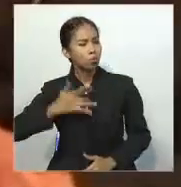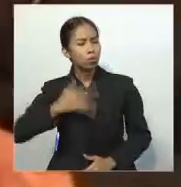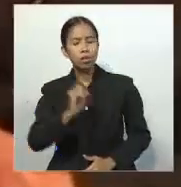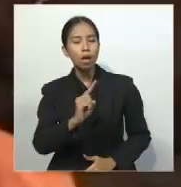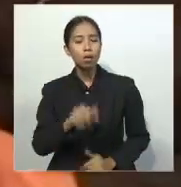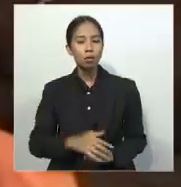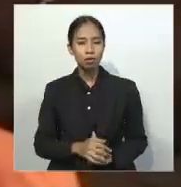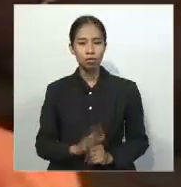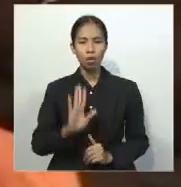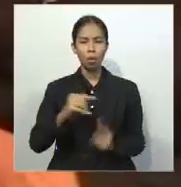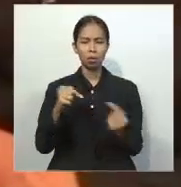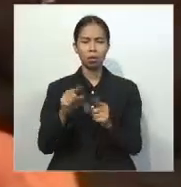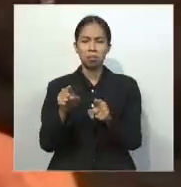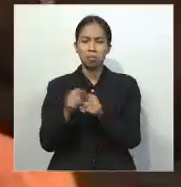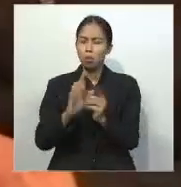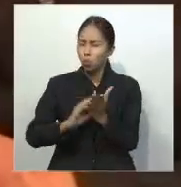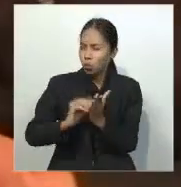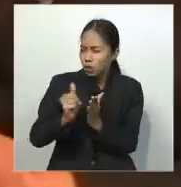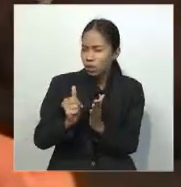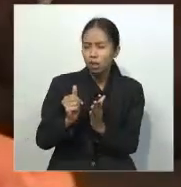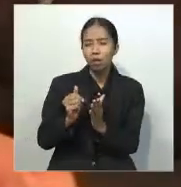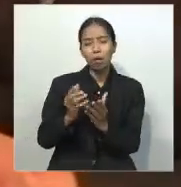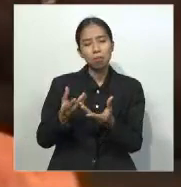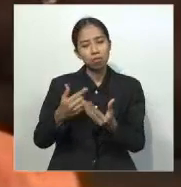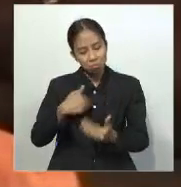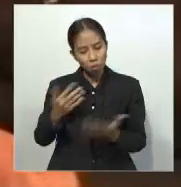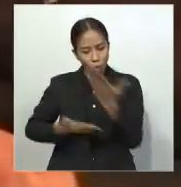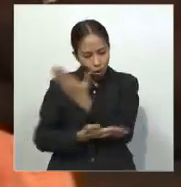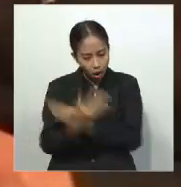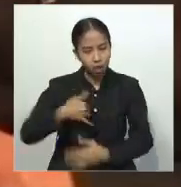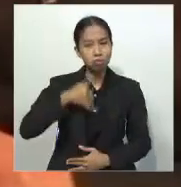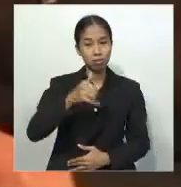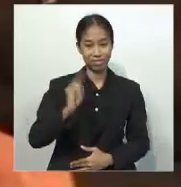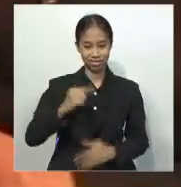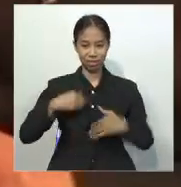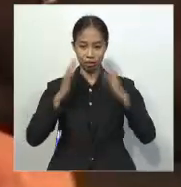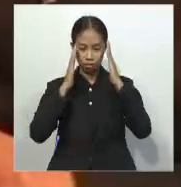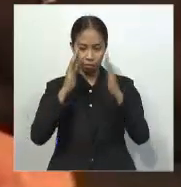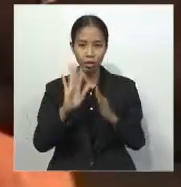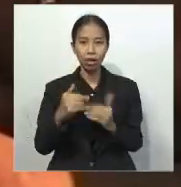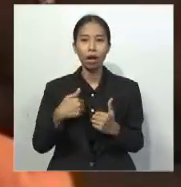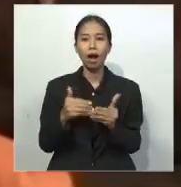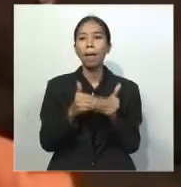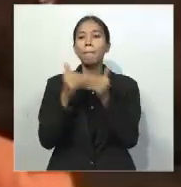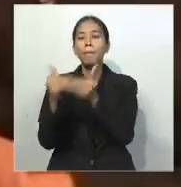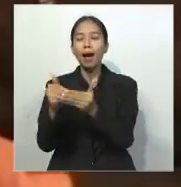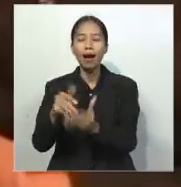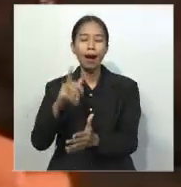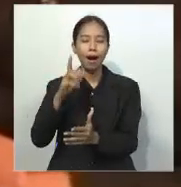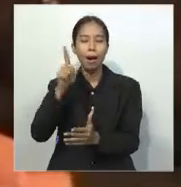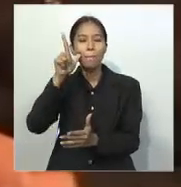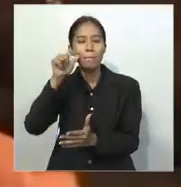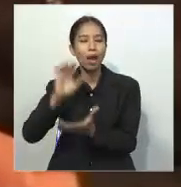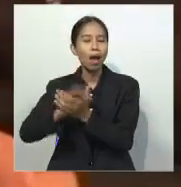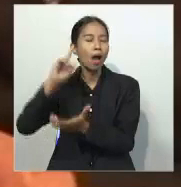ถือว่าเป็นบุญเลยครับที่ได้มาครับผมเพราะว่าที่แรกไม่ได้ตั้งใจมาพาแม่ยายมากันเลยดี